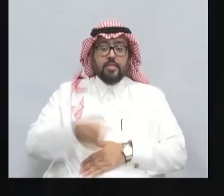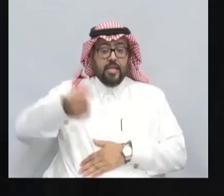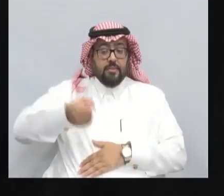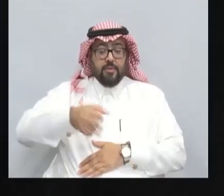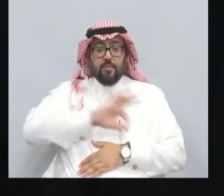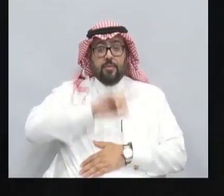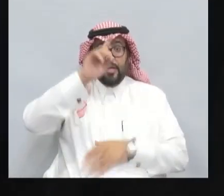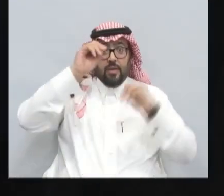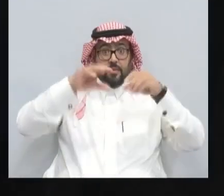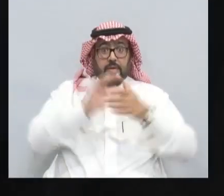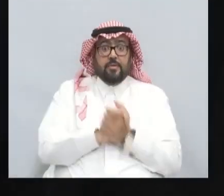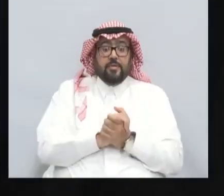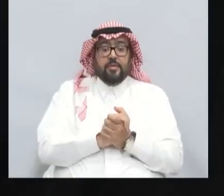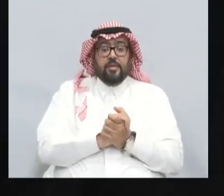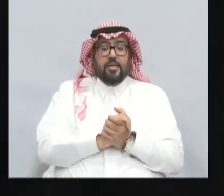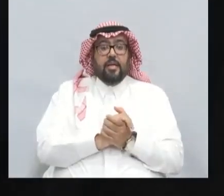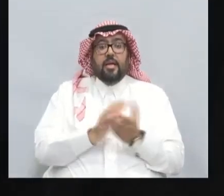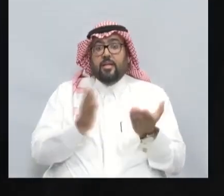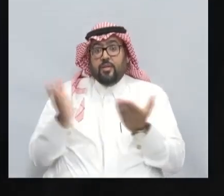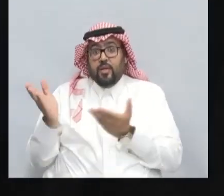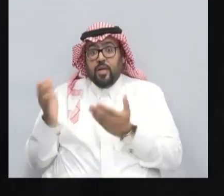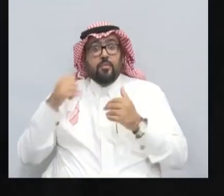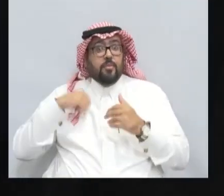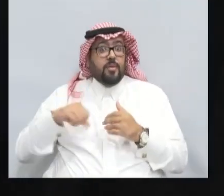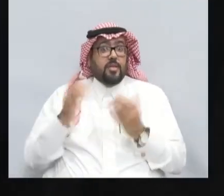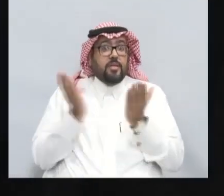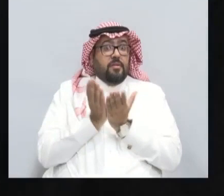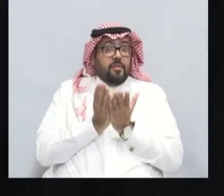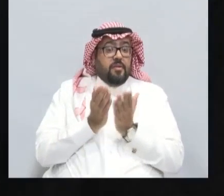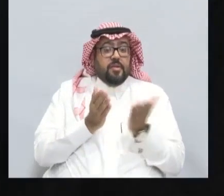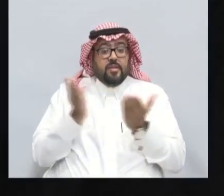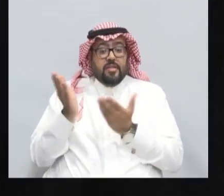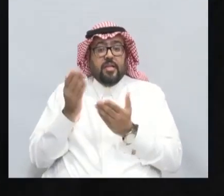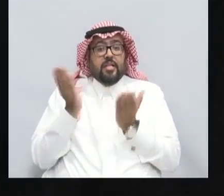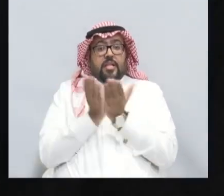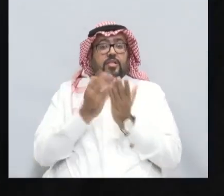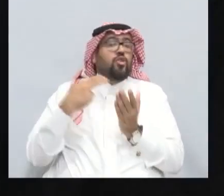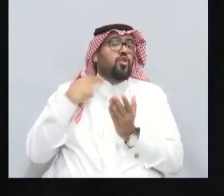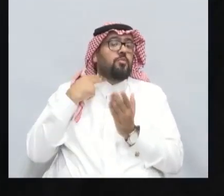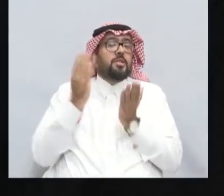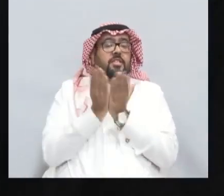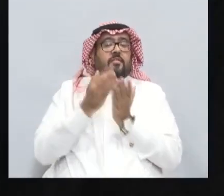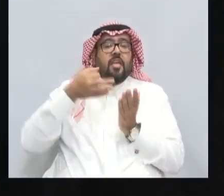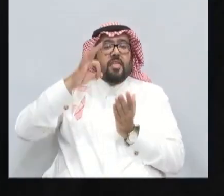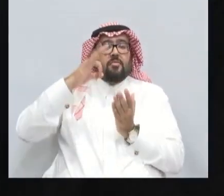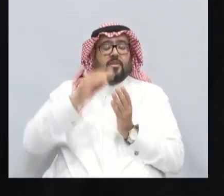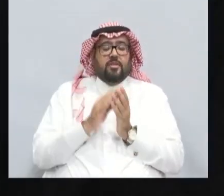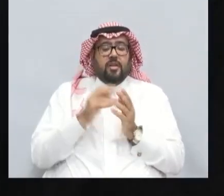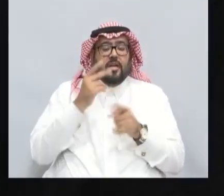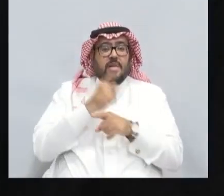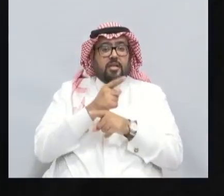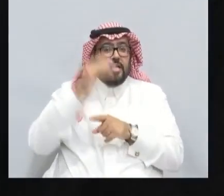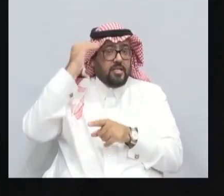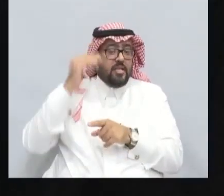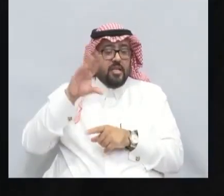السلام عليكم ورحمة الله وبركاته. أعزائي الطلاب والطالبات، مرحبا بكم في دروس العلوم للصف الثالث متوسط. معكم